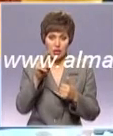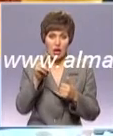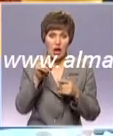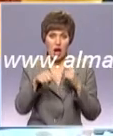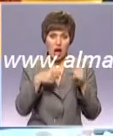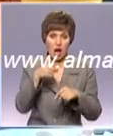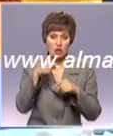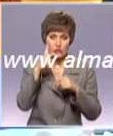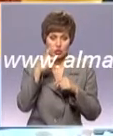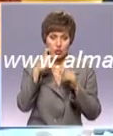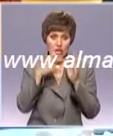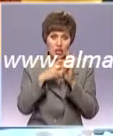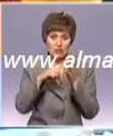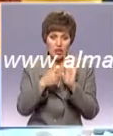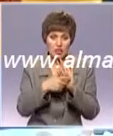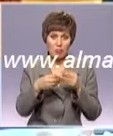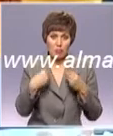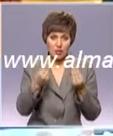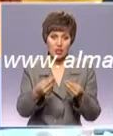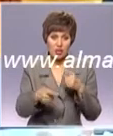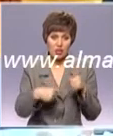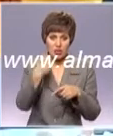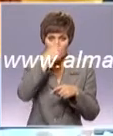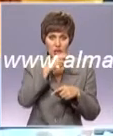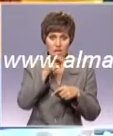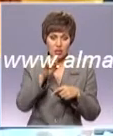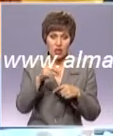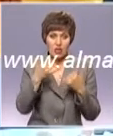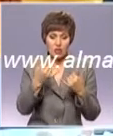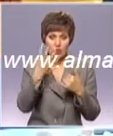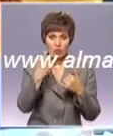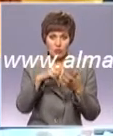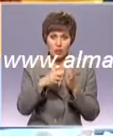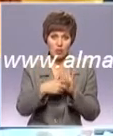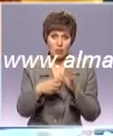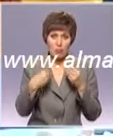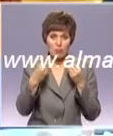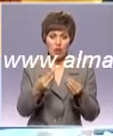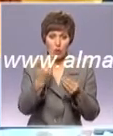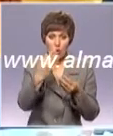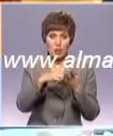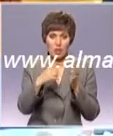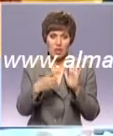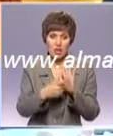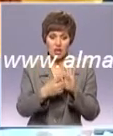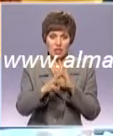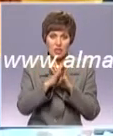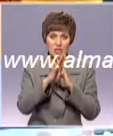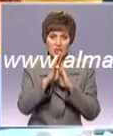пәтер беріледі. Келесі жылы осызге бізге КИК айтып отырып 400-дей пәтер береді деп. Ол пәтерге кезекте